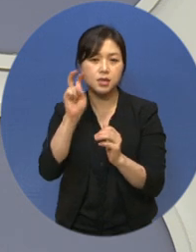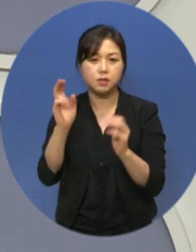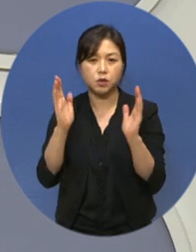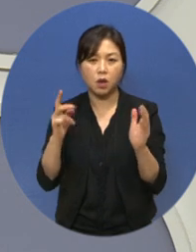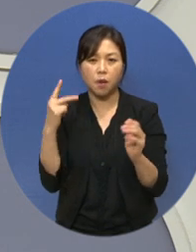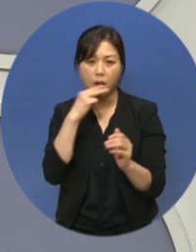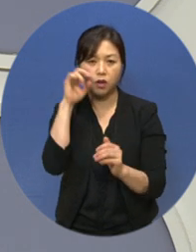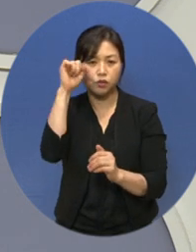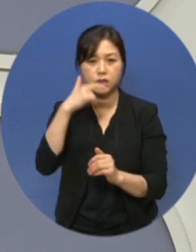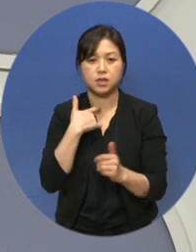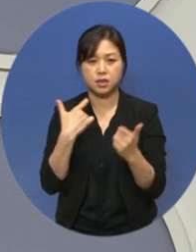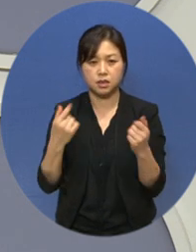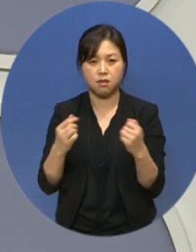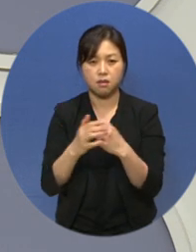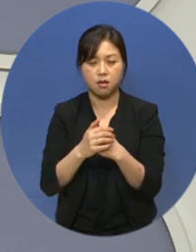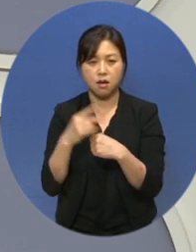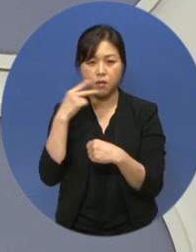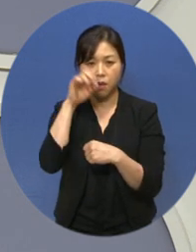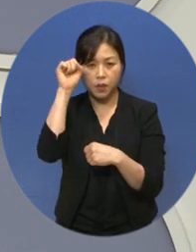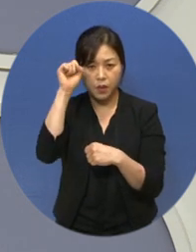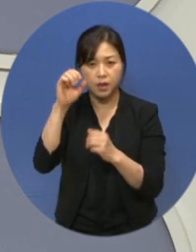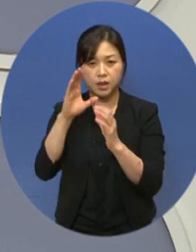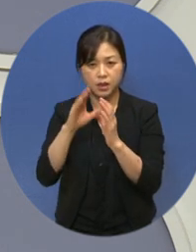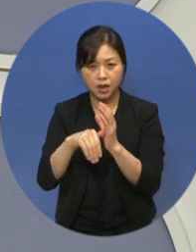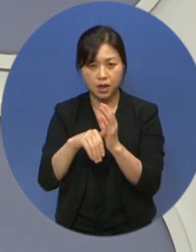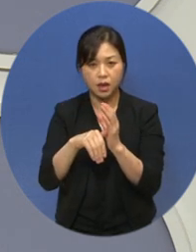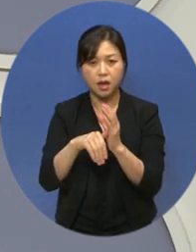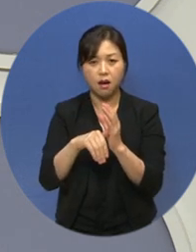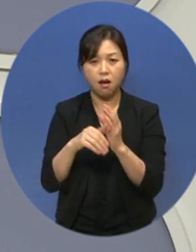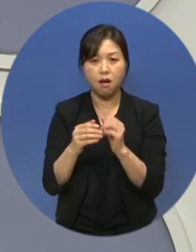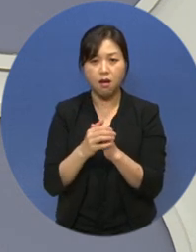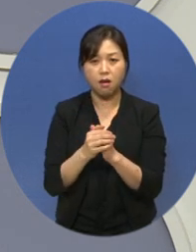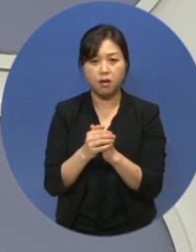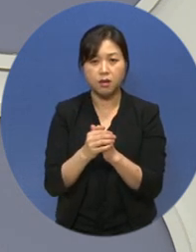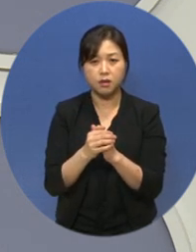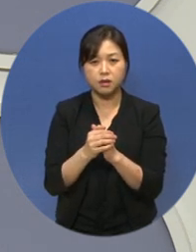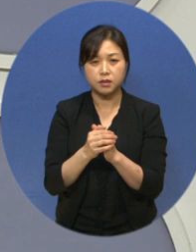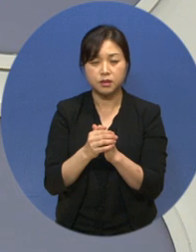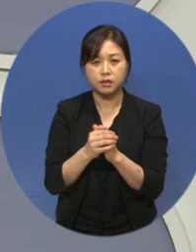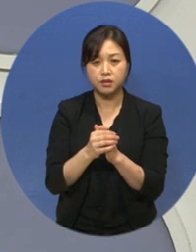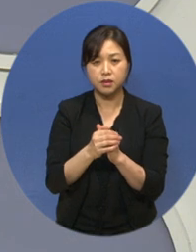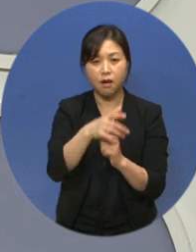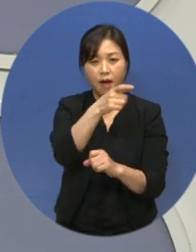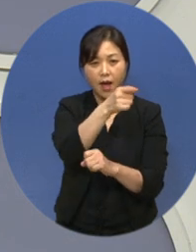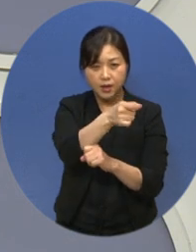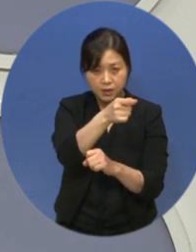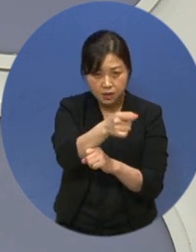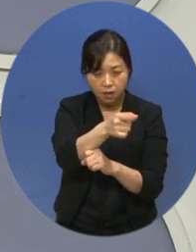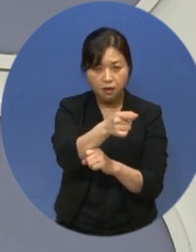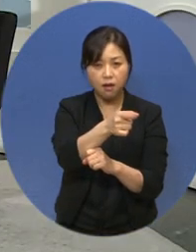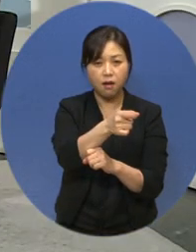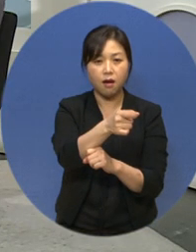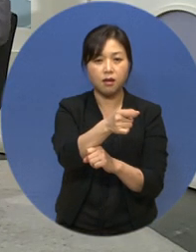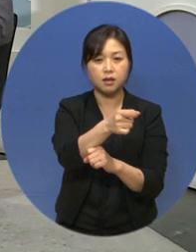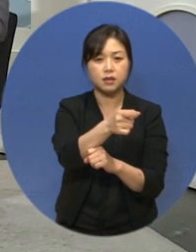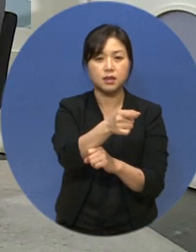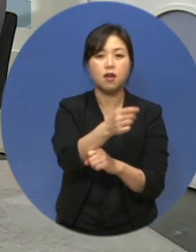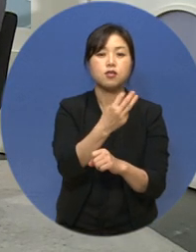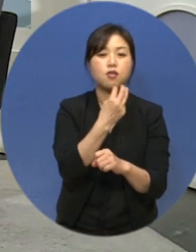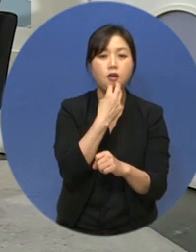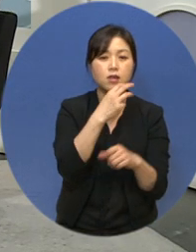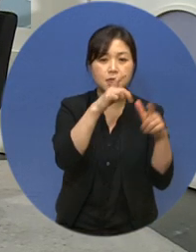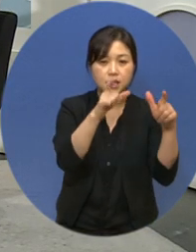단 시조의 돼서 예 행정직 복합도시 원하는 살려야 된다 그런 주장을 했는데 행전 c 복합도시 만으로는 행정수도